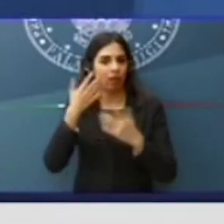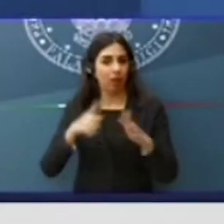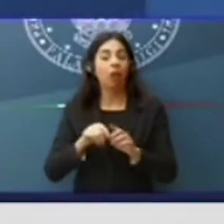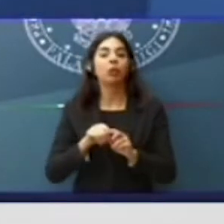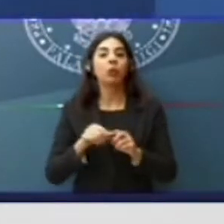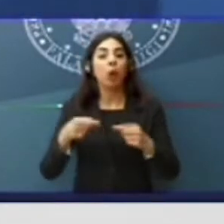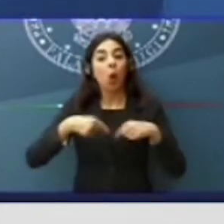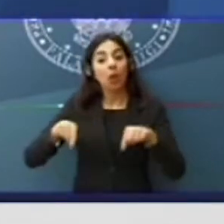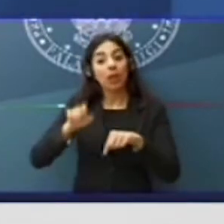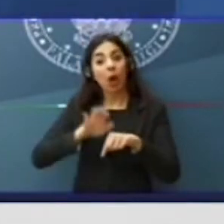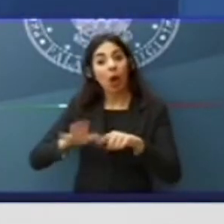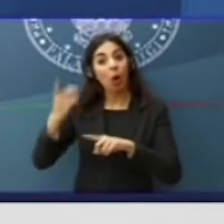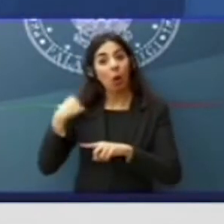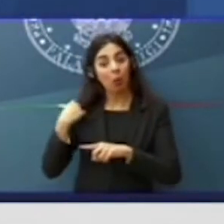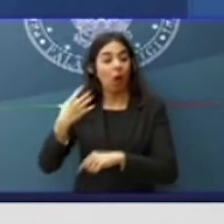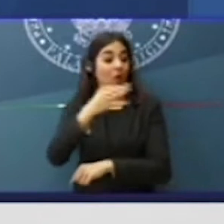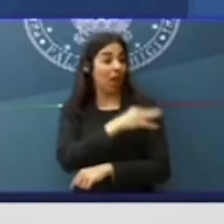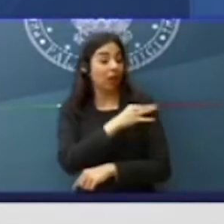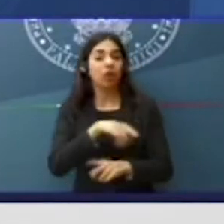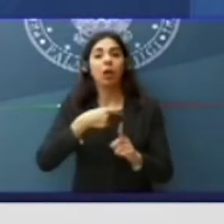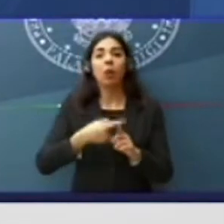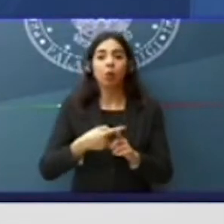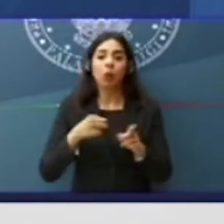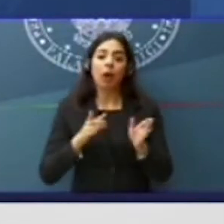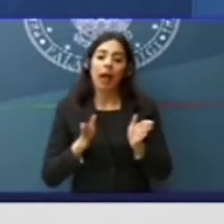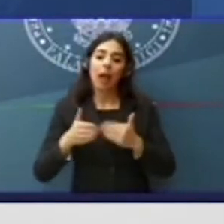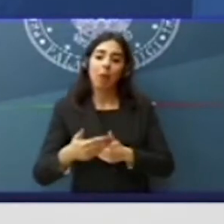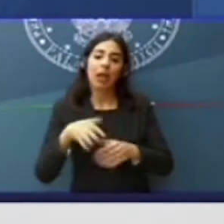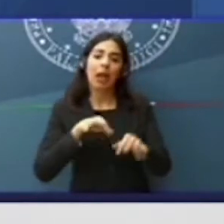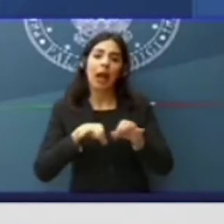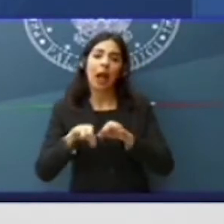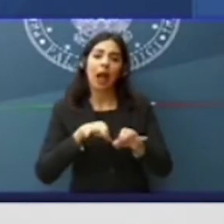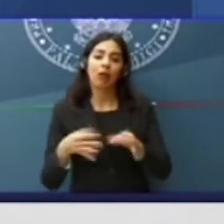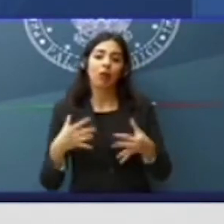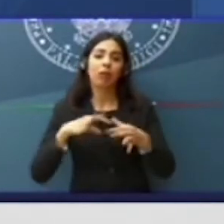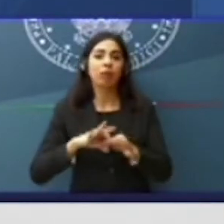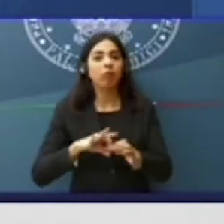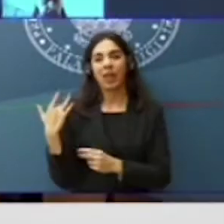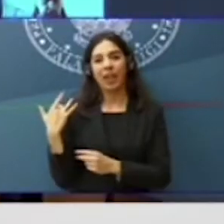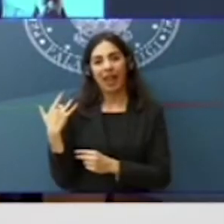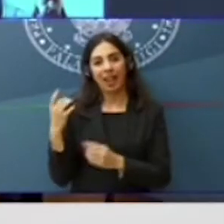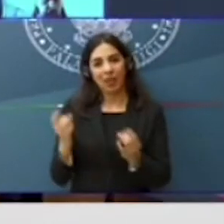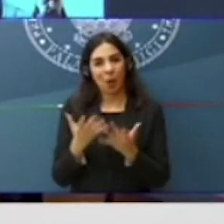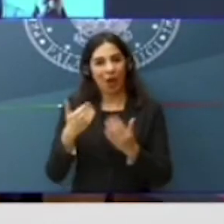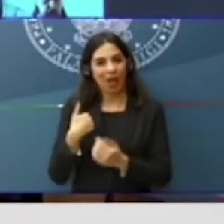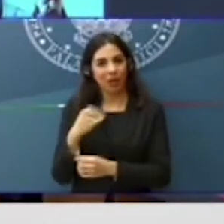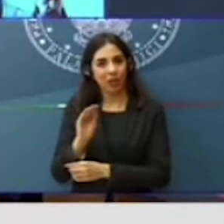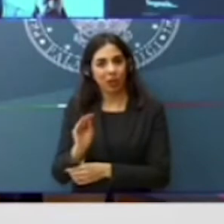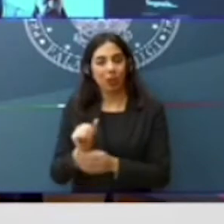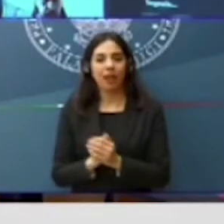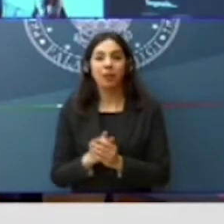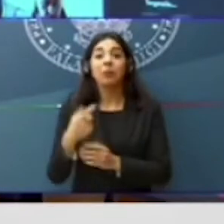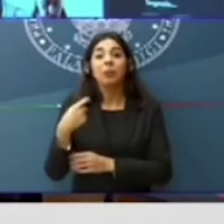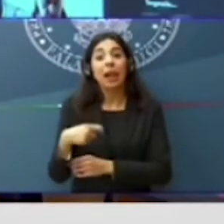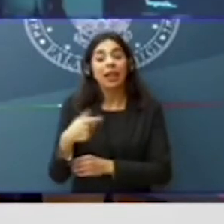Quindi, diciamo, io sto vedendo un presidente che appare sempre molto pragmatico, molto convinto di quello